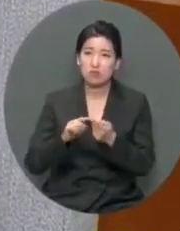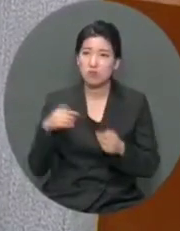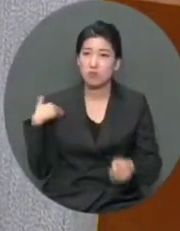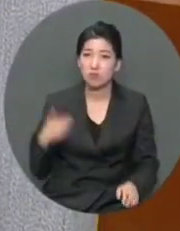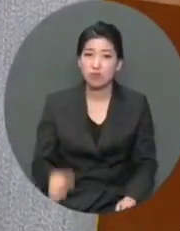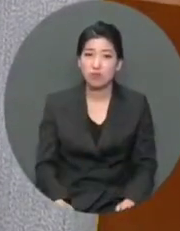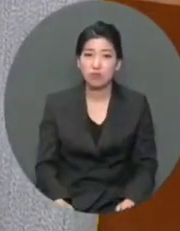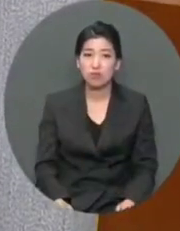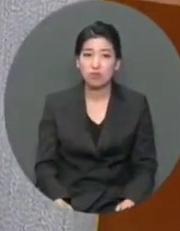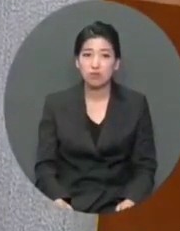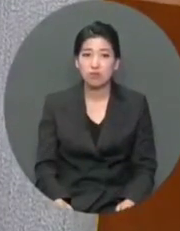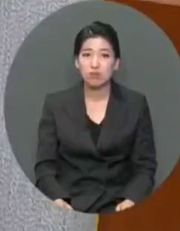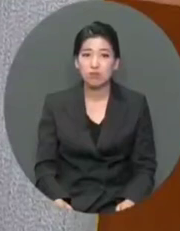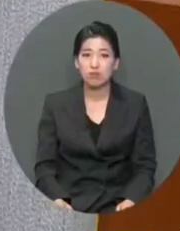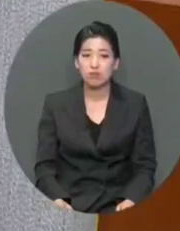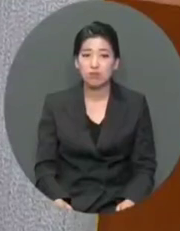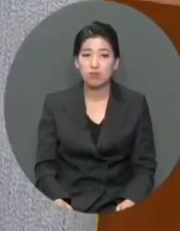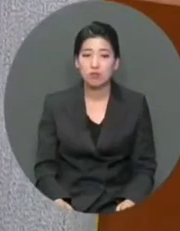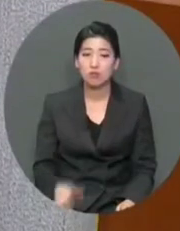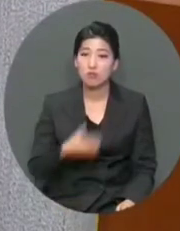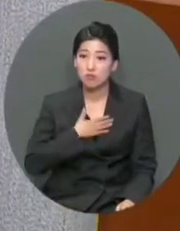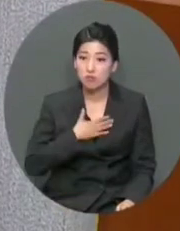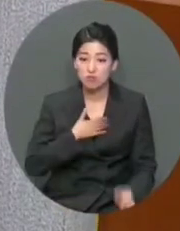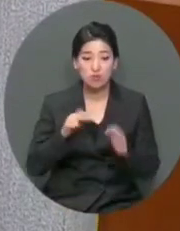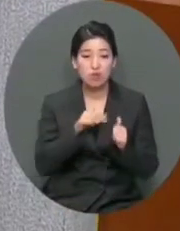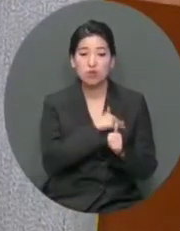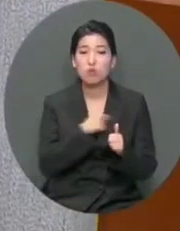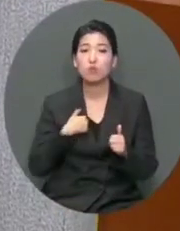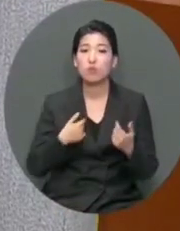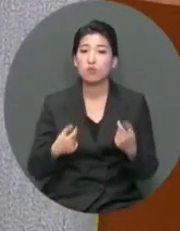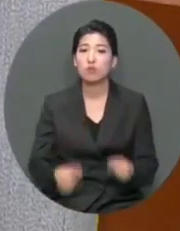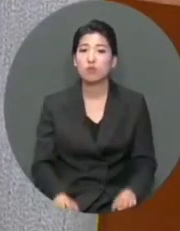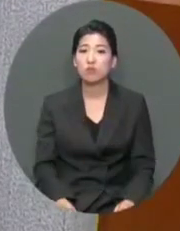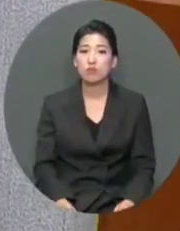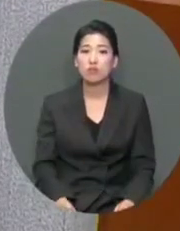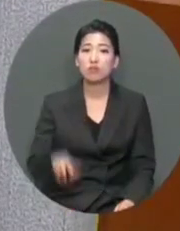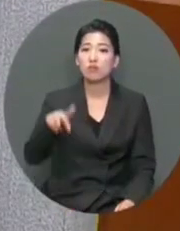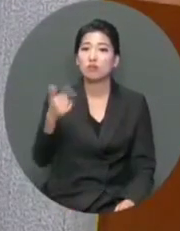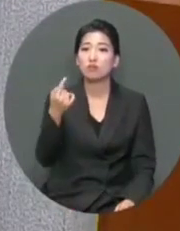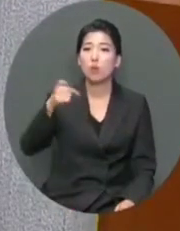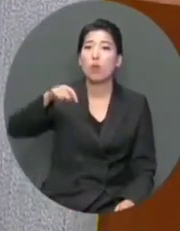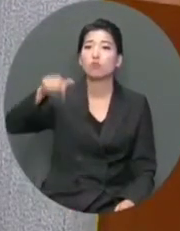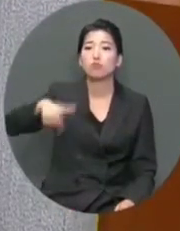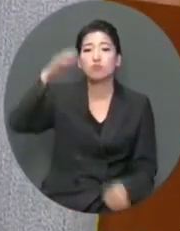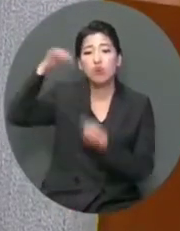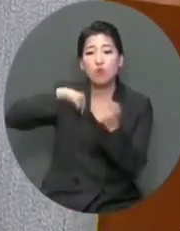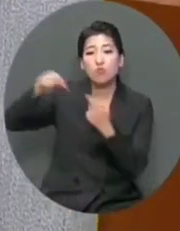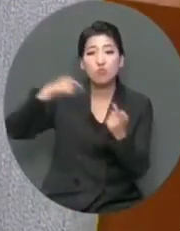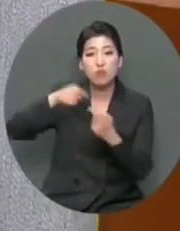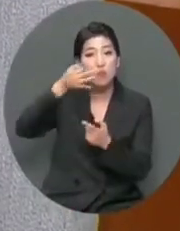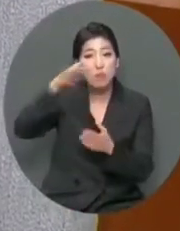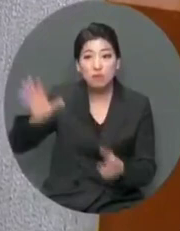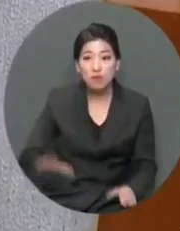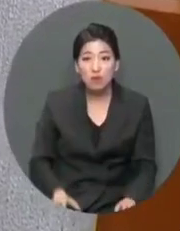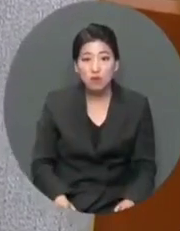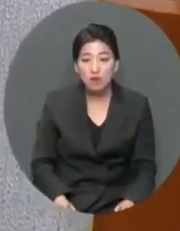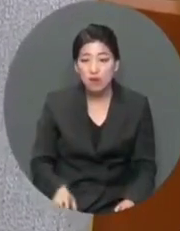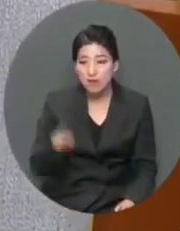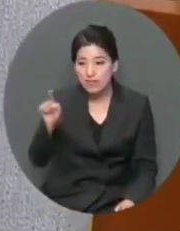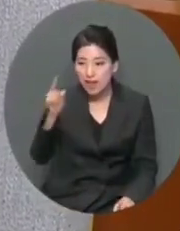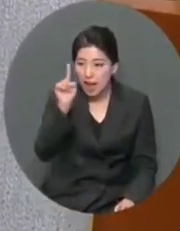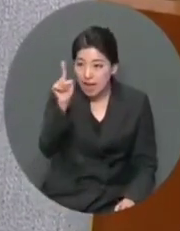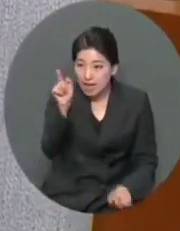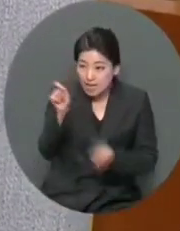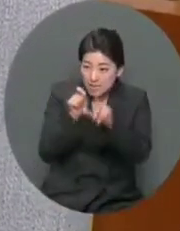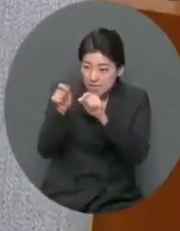국회의원들이 사람들이 못 돼가지고 그렇게 하는 게 아니에요. 이미 보셨잖아요. 조국 청문회 할때 어떻게 탈탈탈